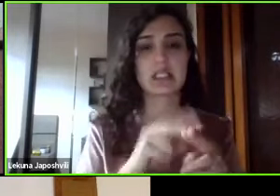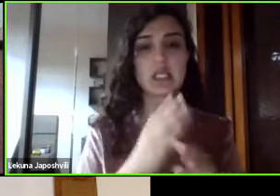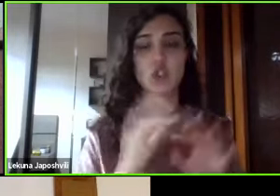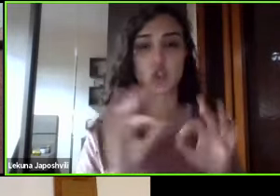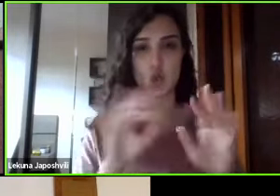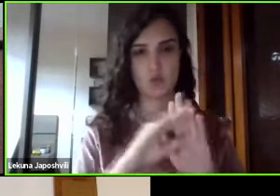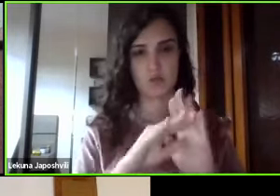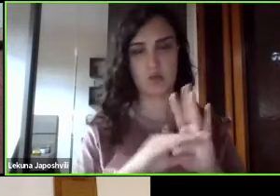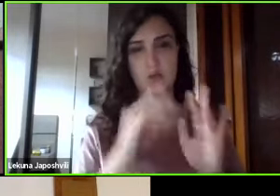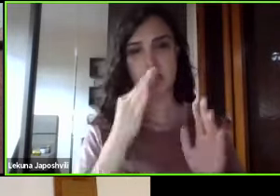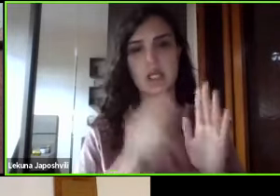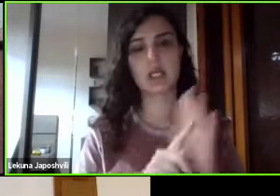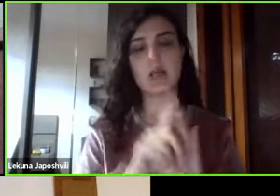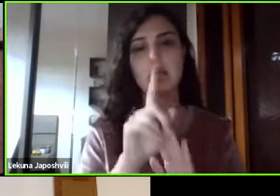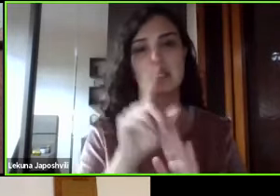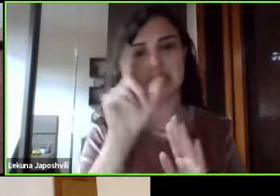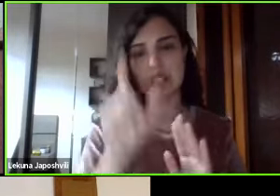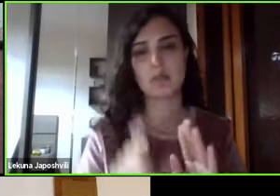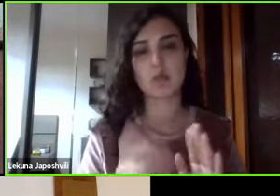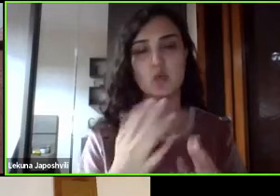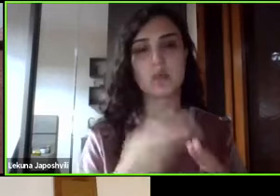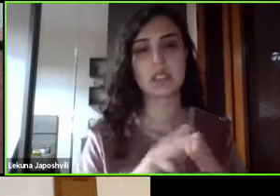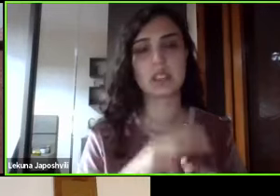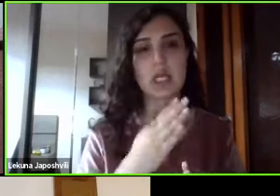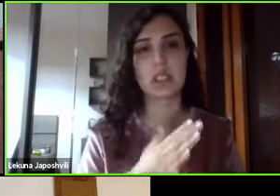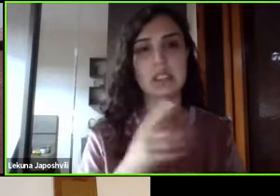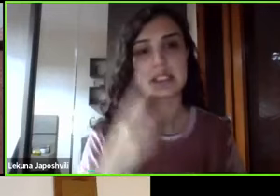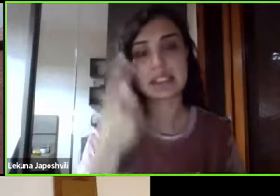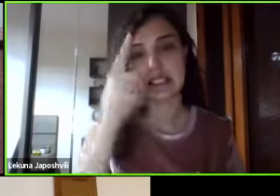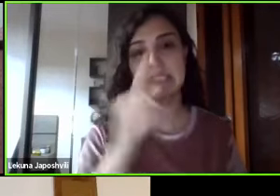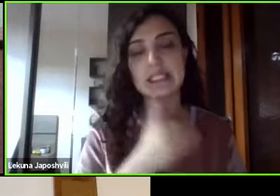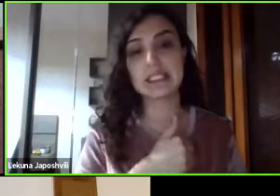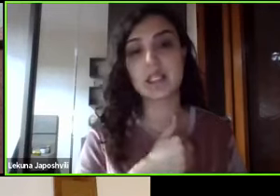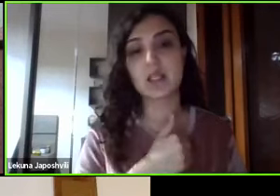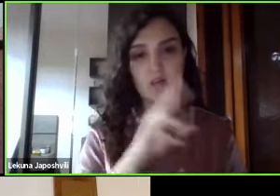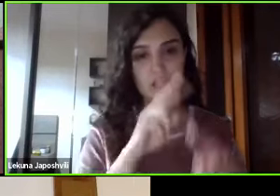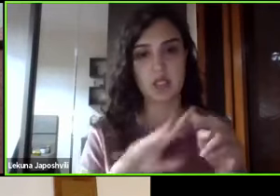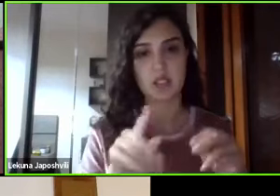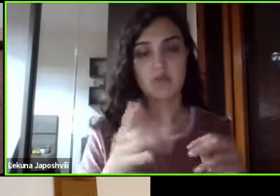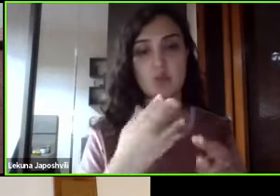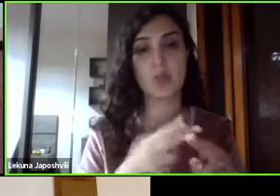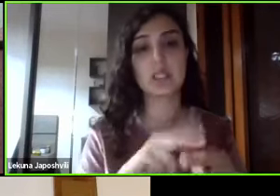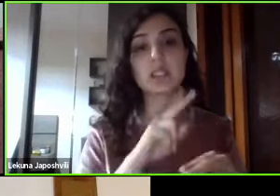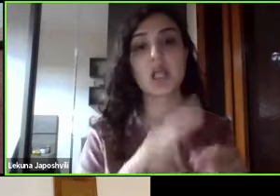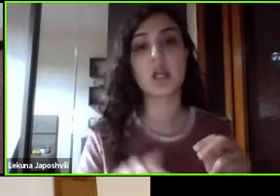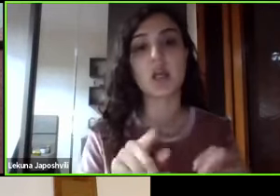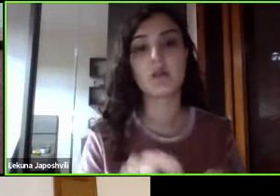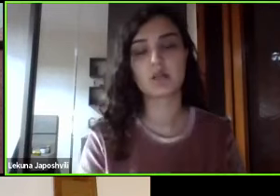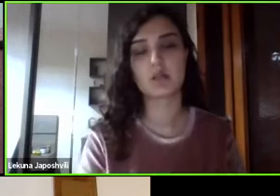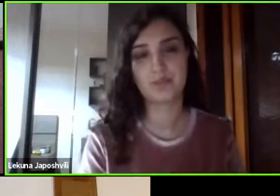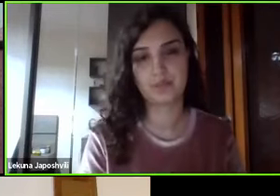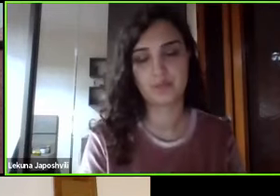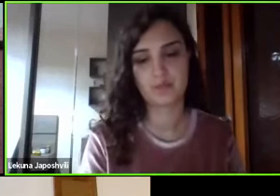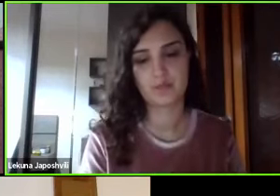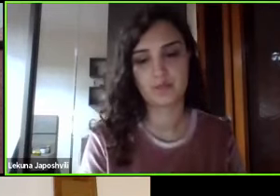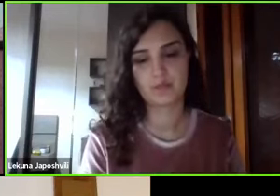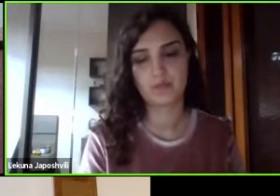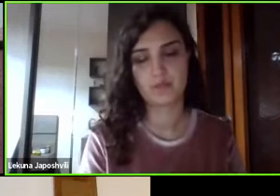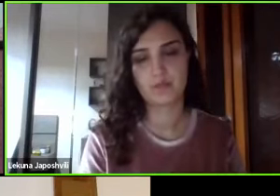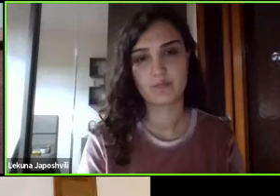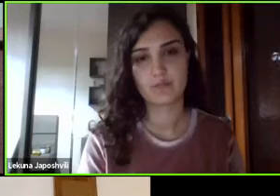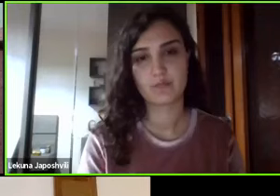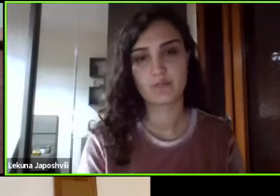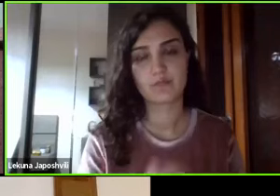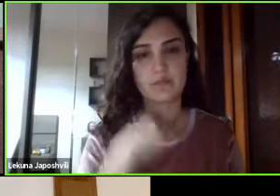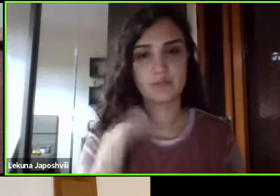მე ხნის ადამიანს, რომელიც არის უინია ინიციატივას კარგავს, რომელიც კარგავს იცით, კარგავს